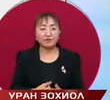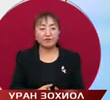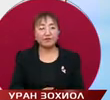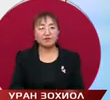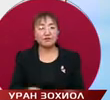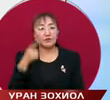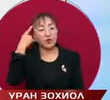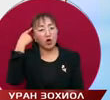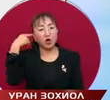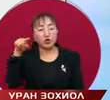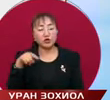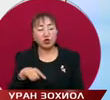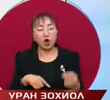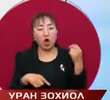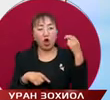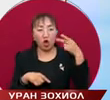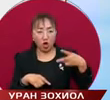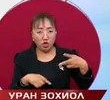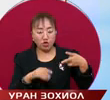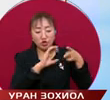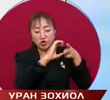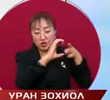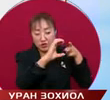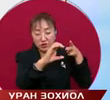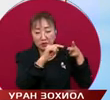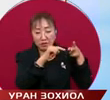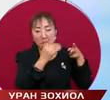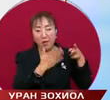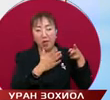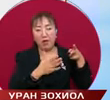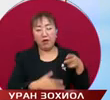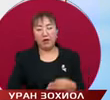Зохиолын 2-р зөвсөлбөрт байгаа шүү хүүхдүүдээ.